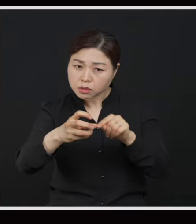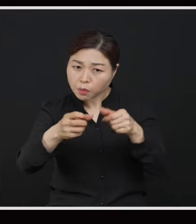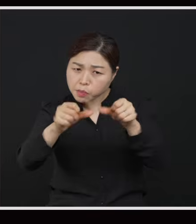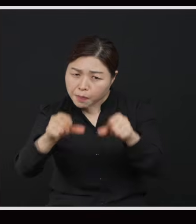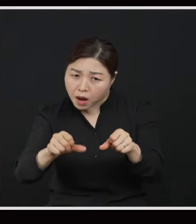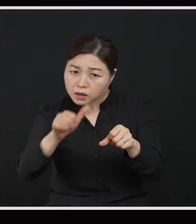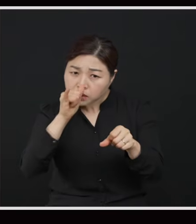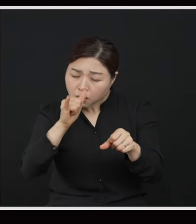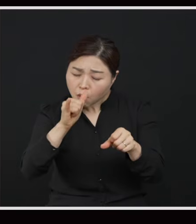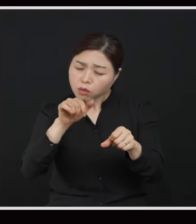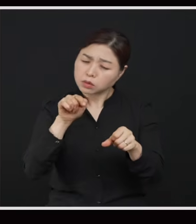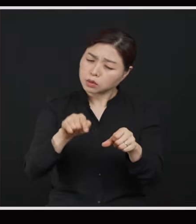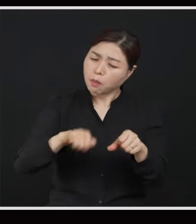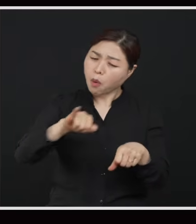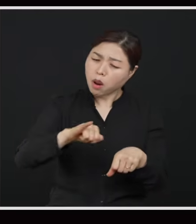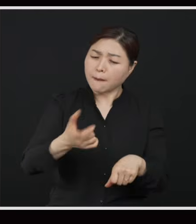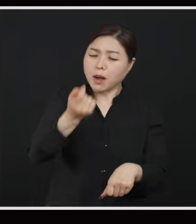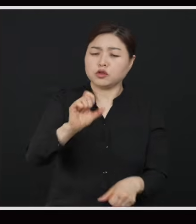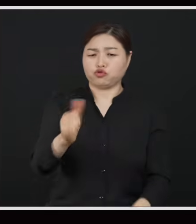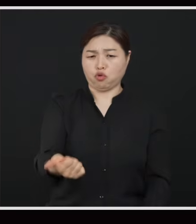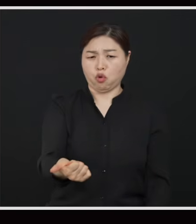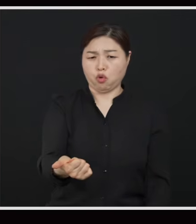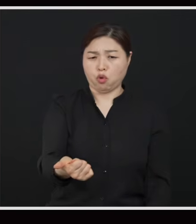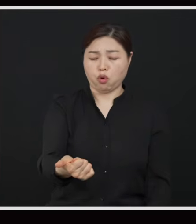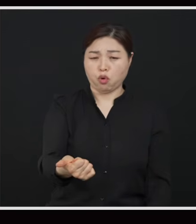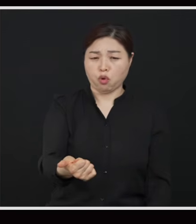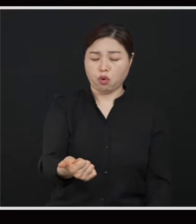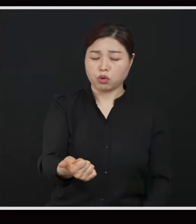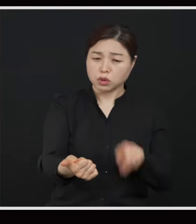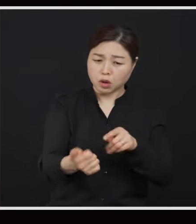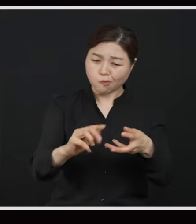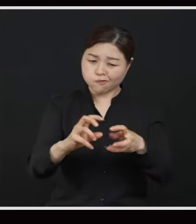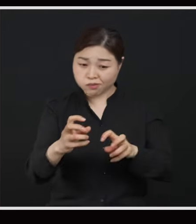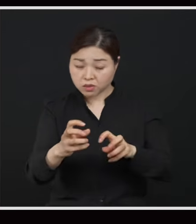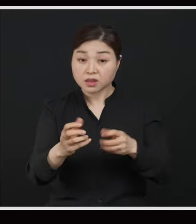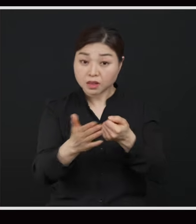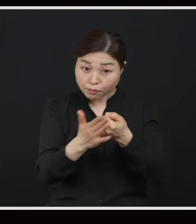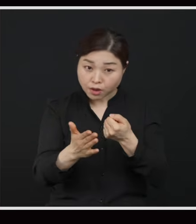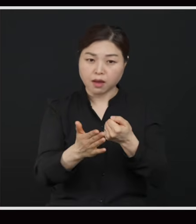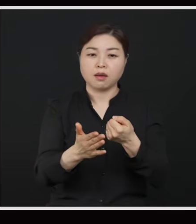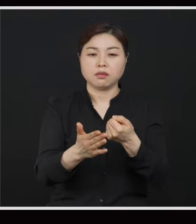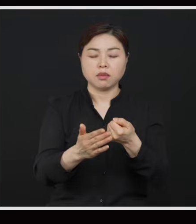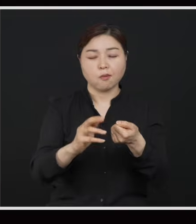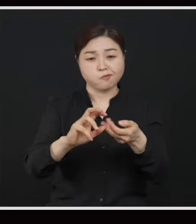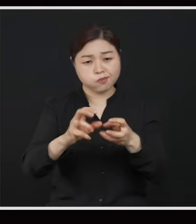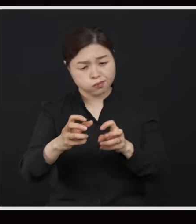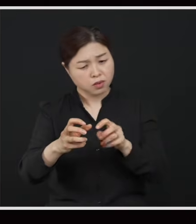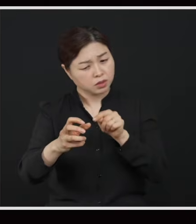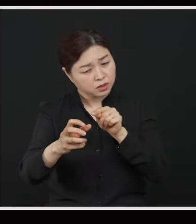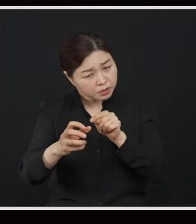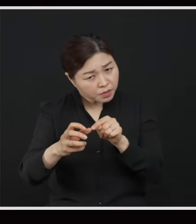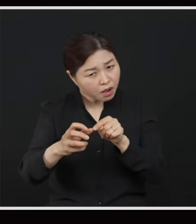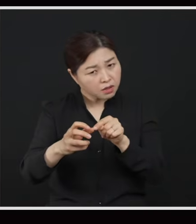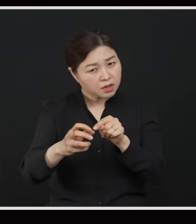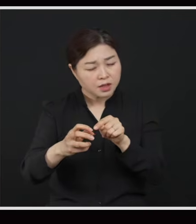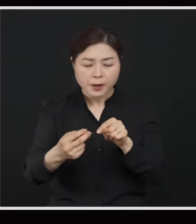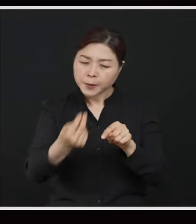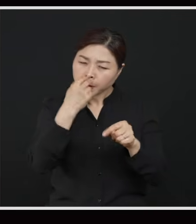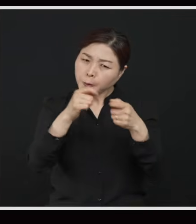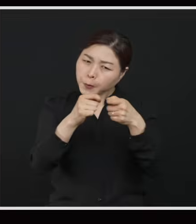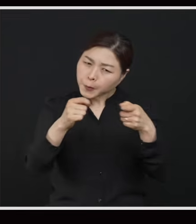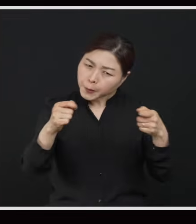망가뜨리면은 빨리 죽는 거는 많이 나오잖아요. 뭐가 망가졌으니까. 근데 망가졌는데 혹시 오래 사는 건